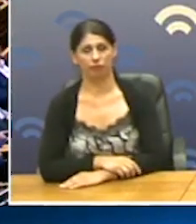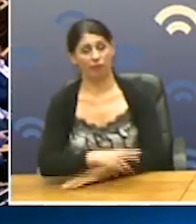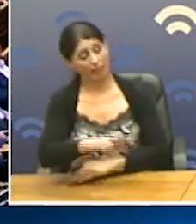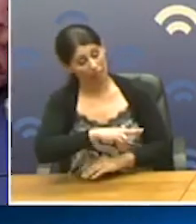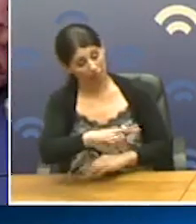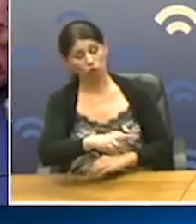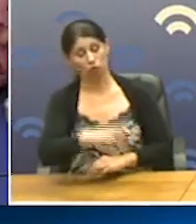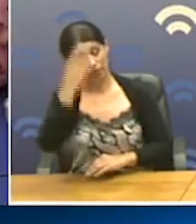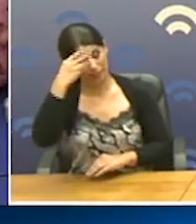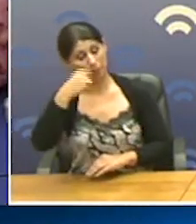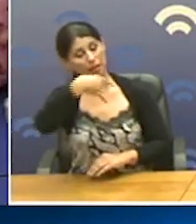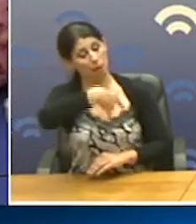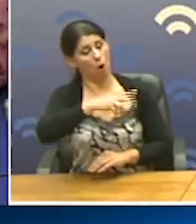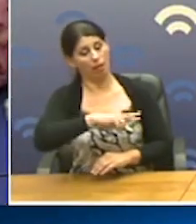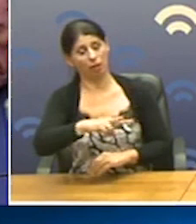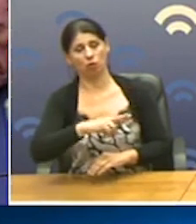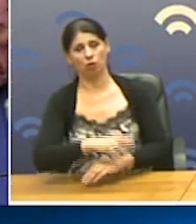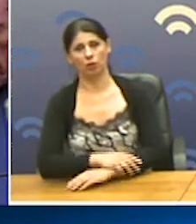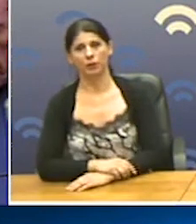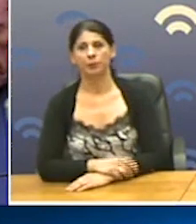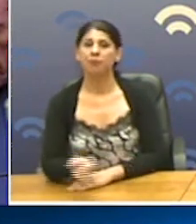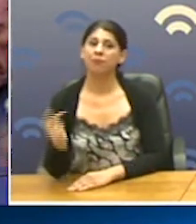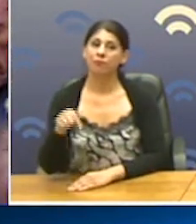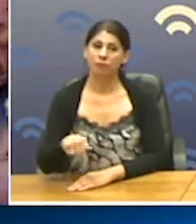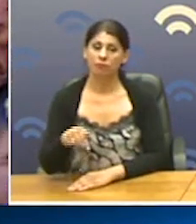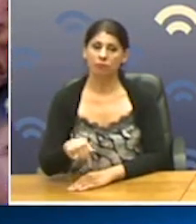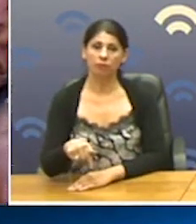Και για τους δυο σας αυτό. Τώρα,